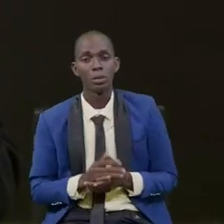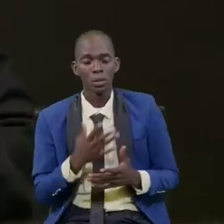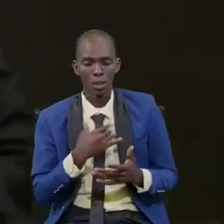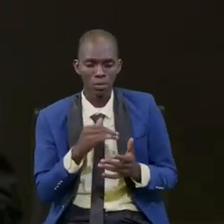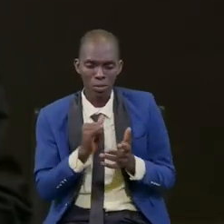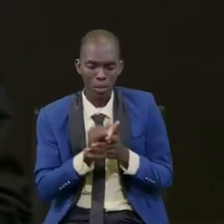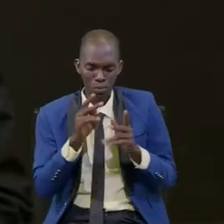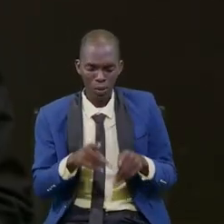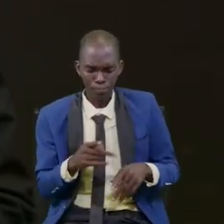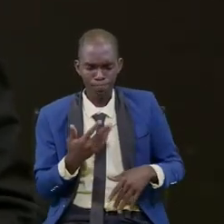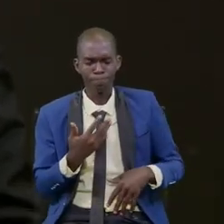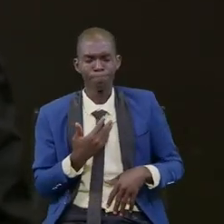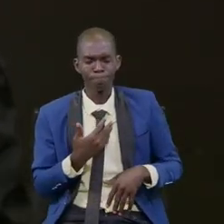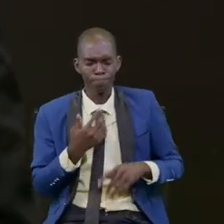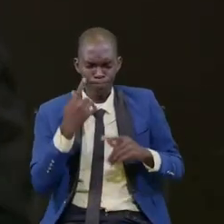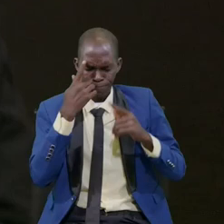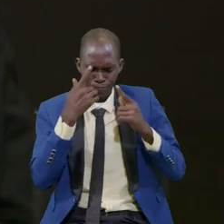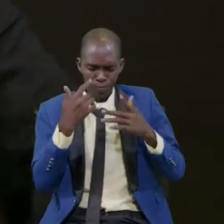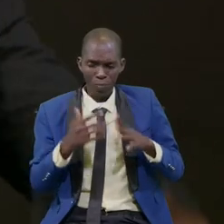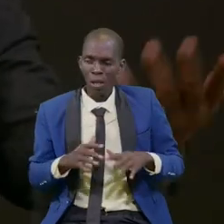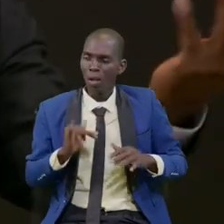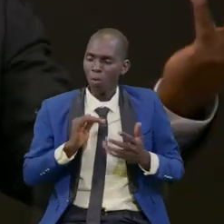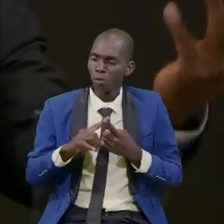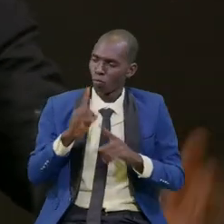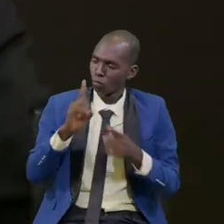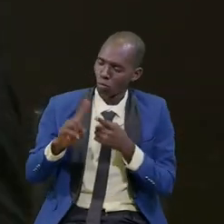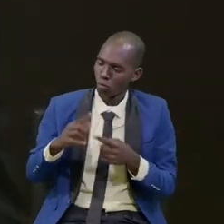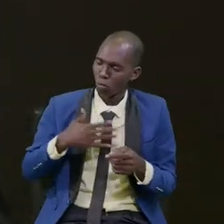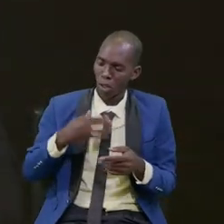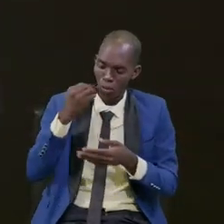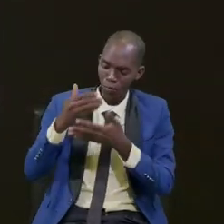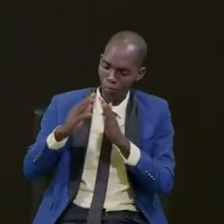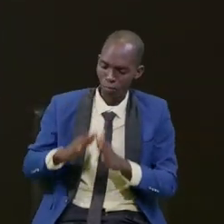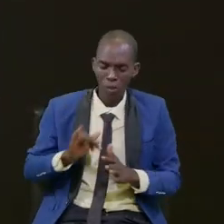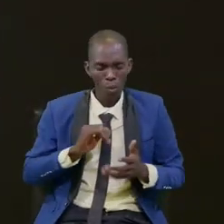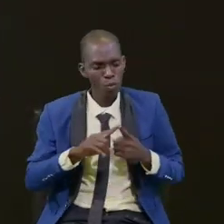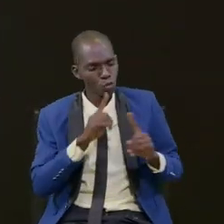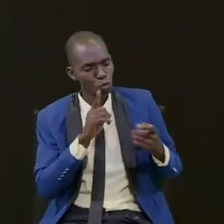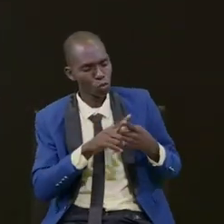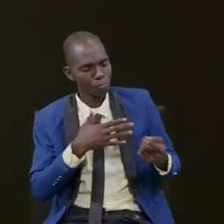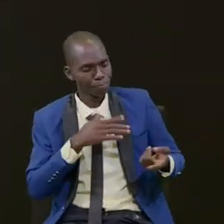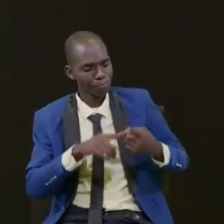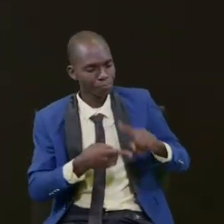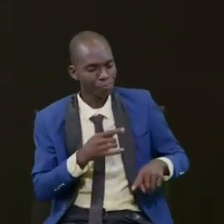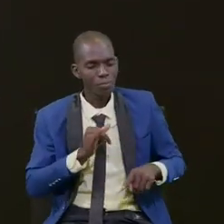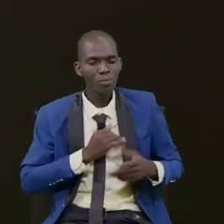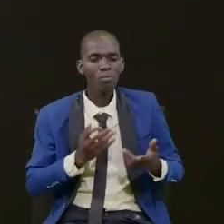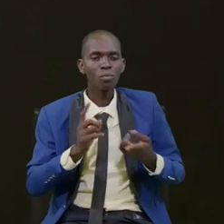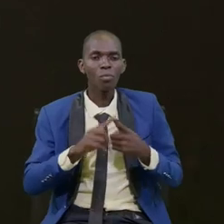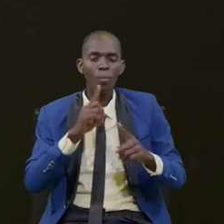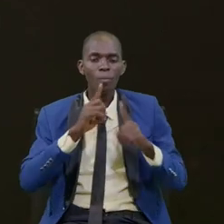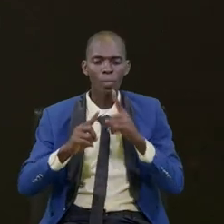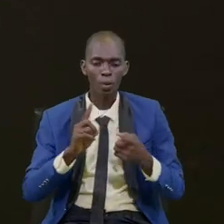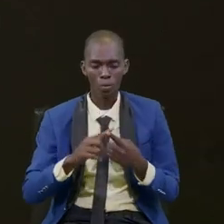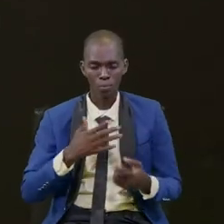sauter. Je voudrais parler. Et mon voisin, je vais parler à mon ami. Je vais parler à